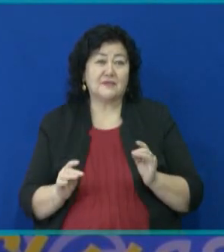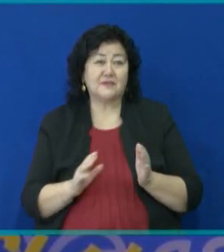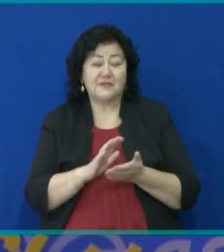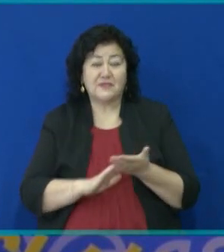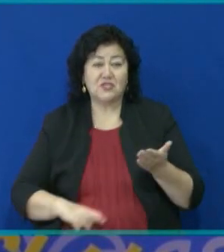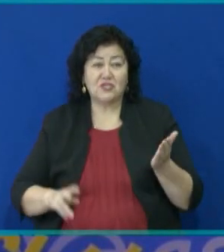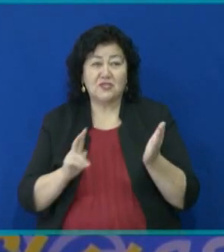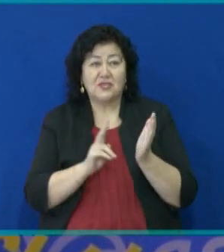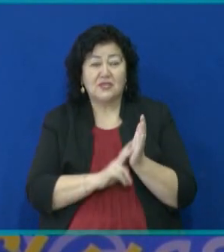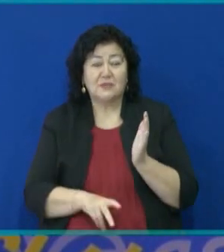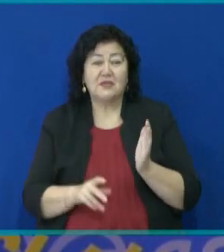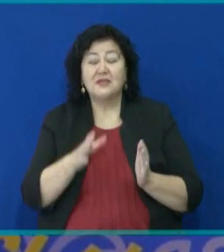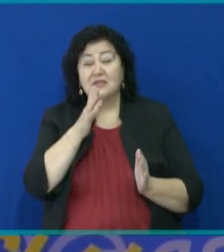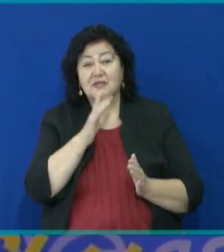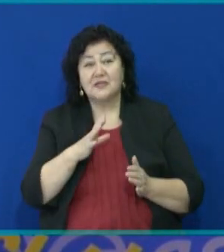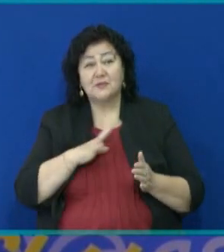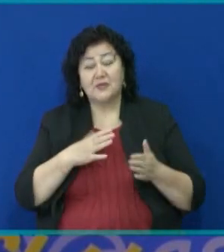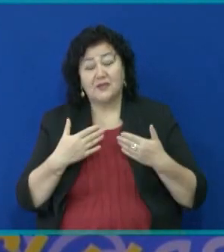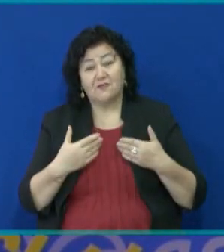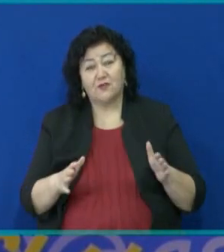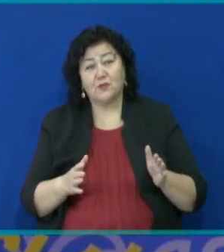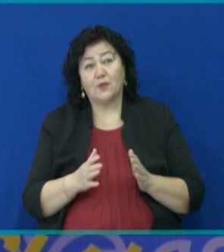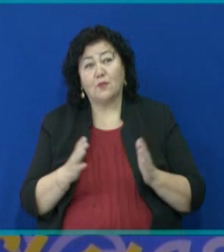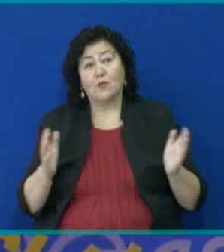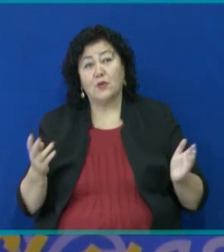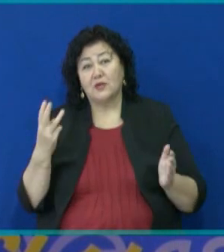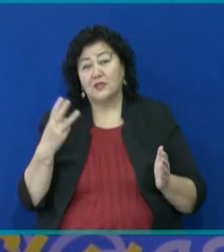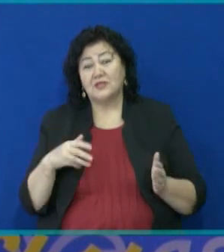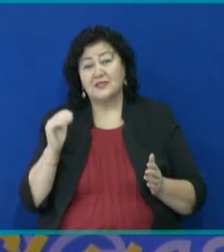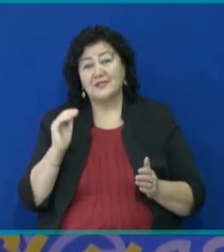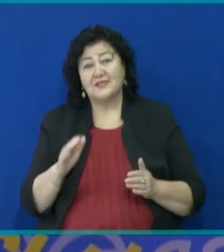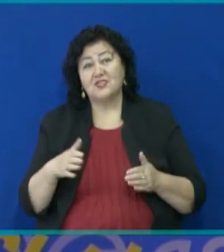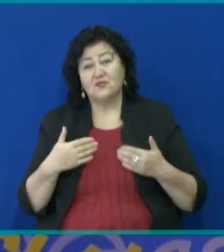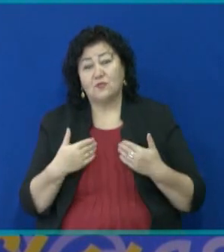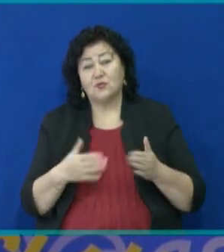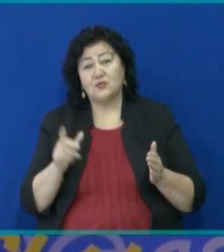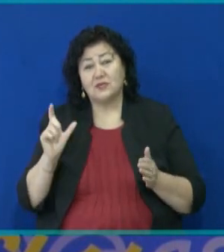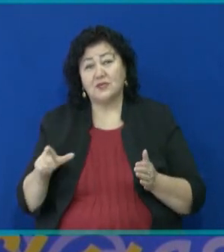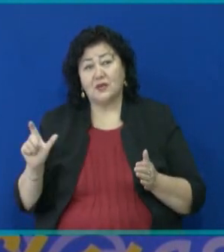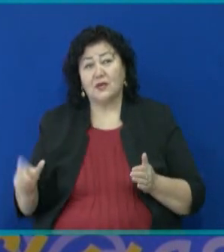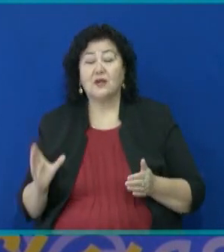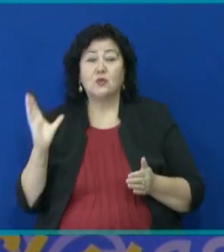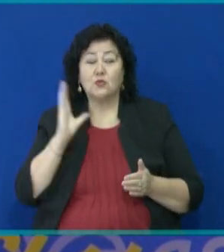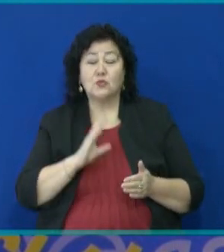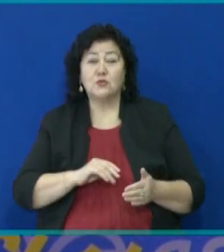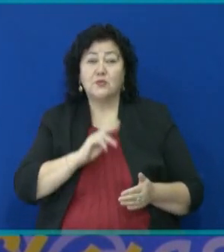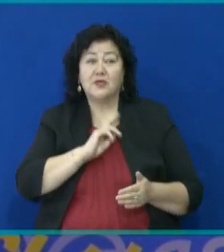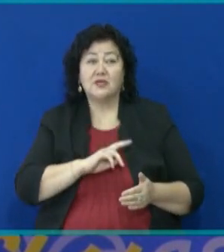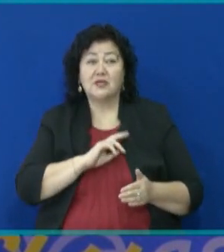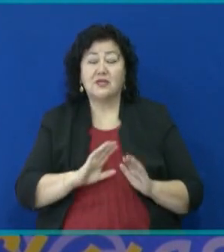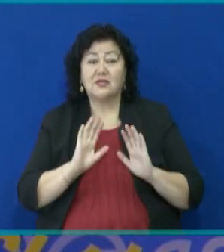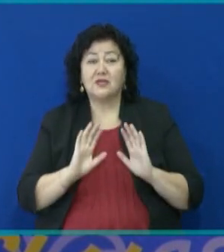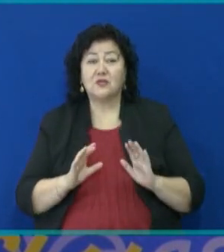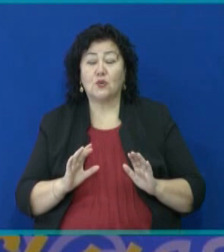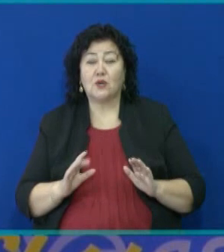лет было выпущено, подготовлено свыше чем 30 тысяч выпускников, которые успешно работают сейчас не только в Республике